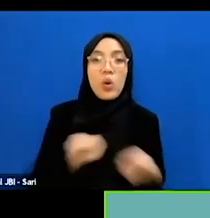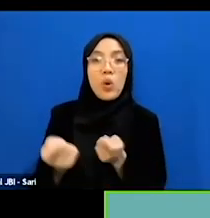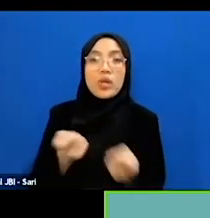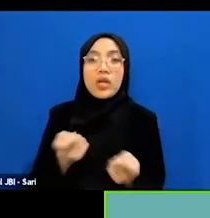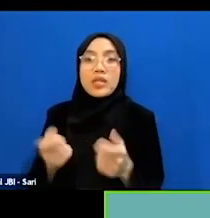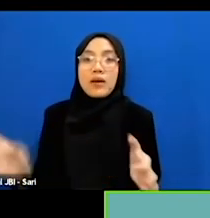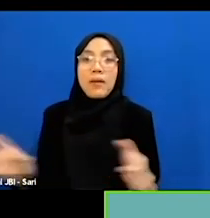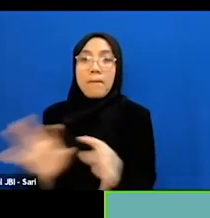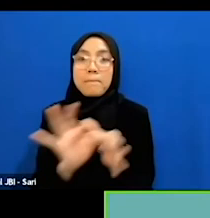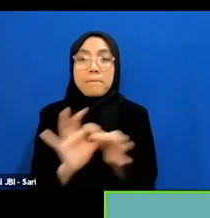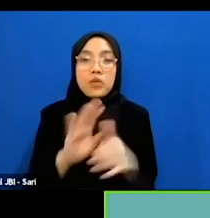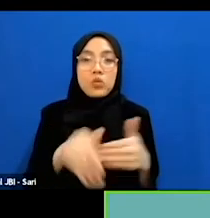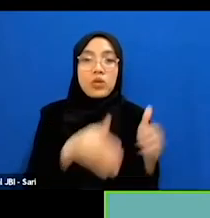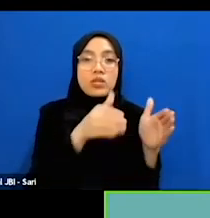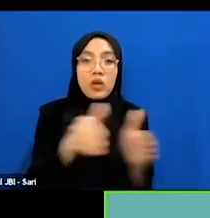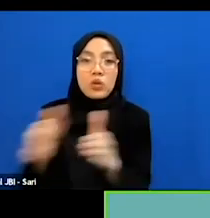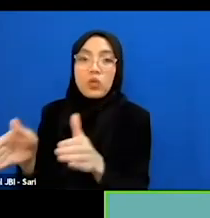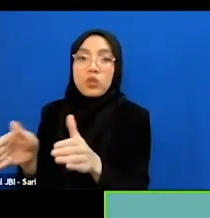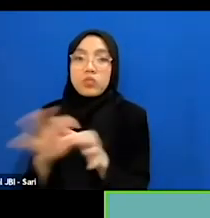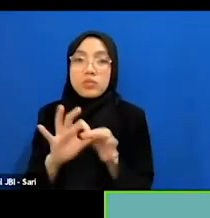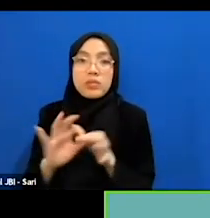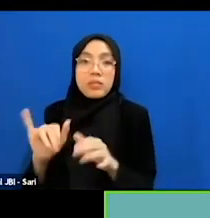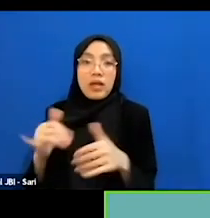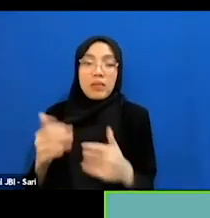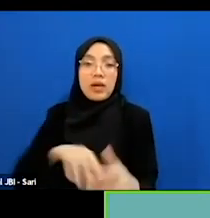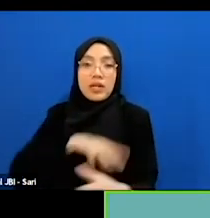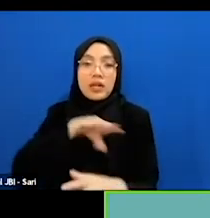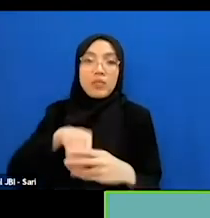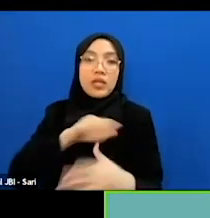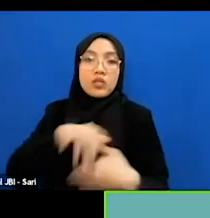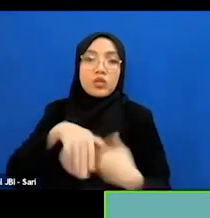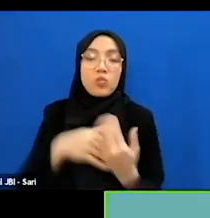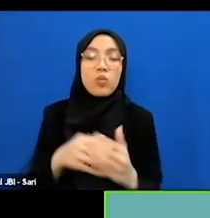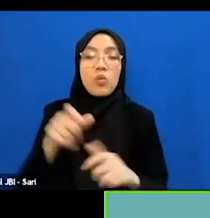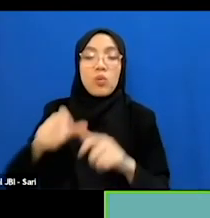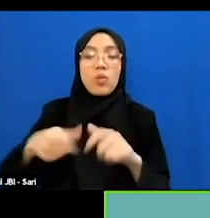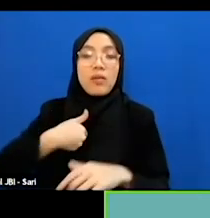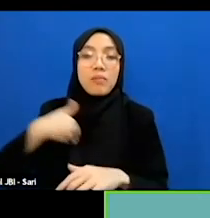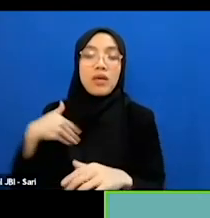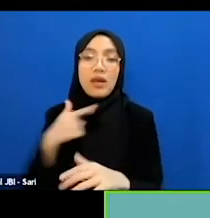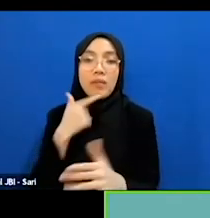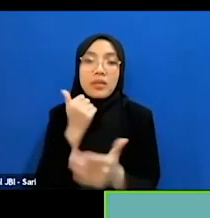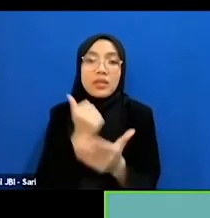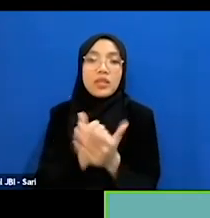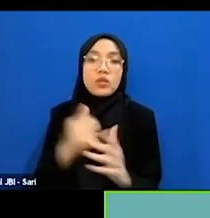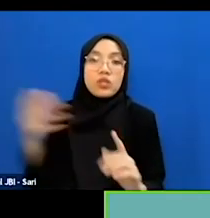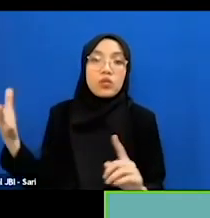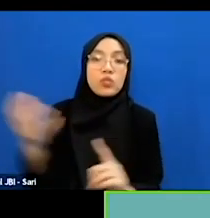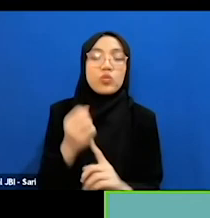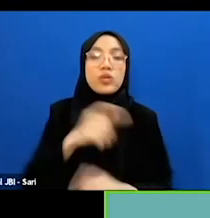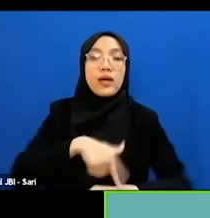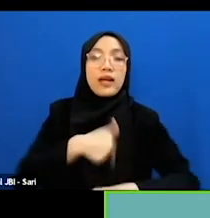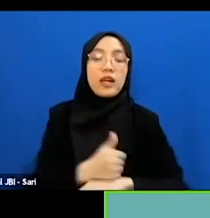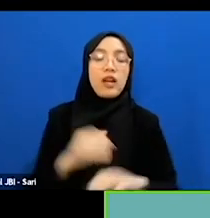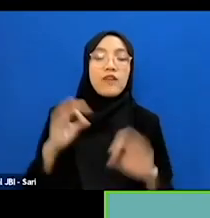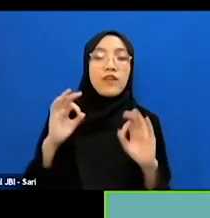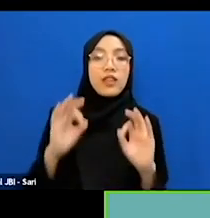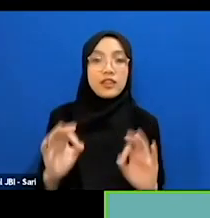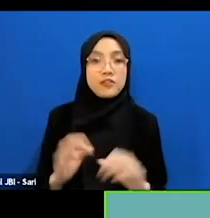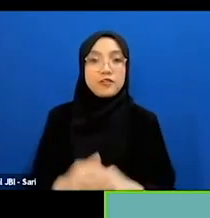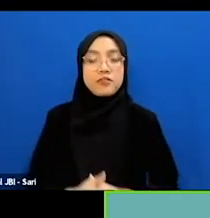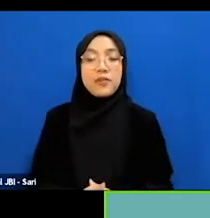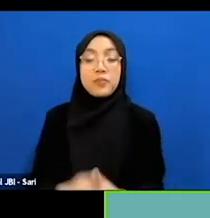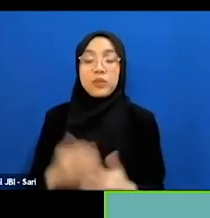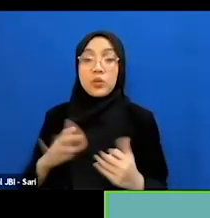lintas sektor dan bagaimana keterlibatan semua pemangku kepentingan dapat diwujudkan secara efektif mungkin